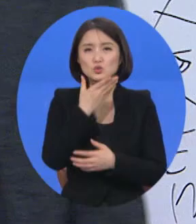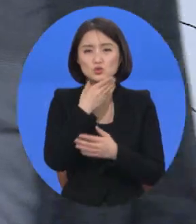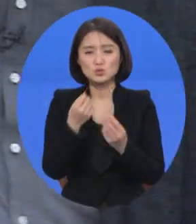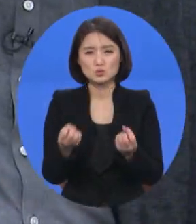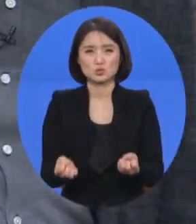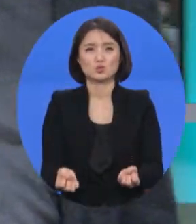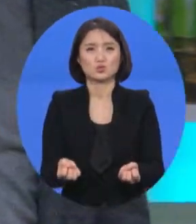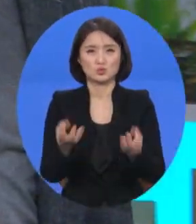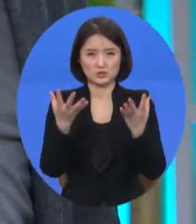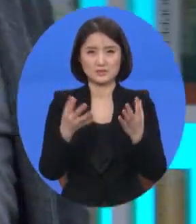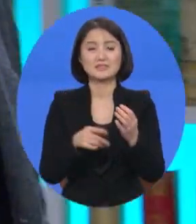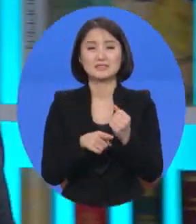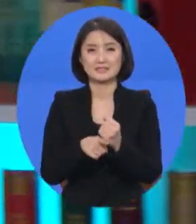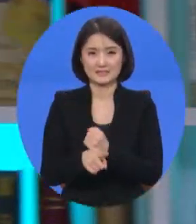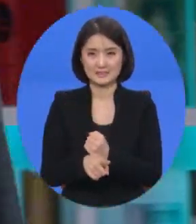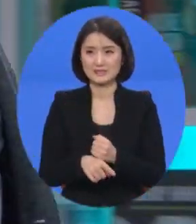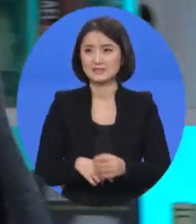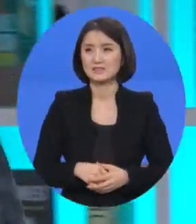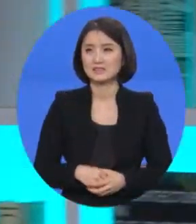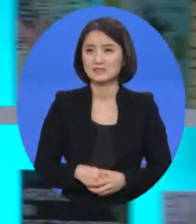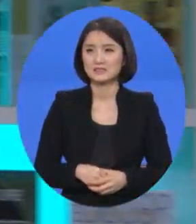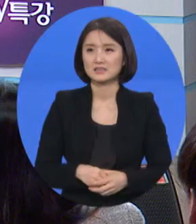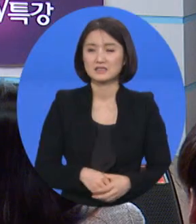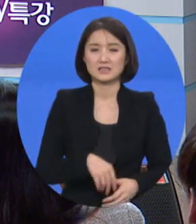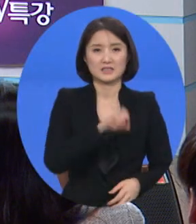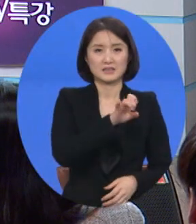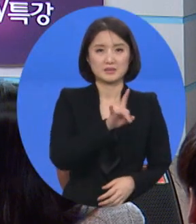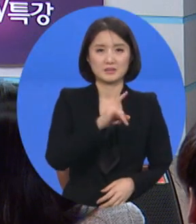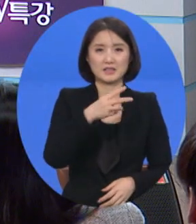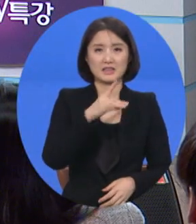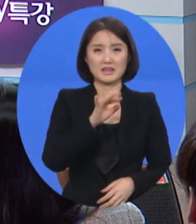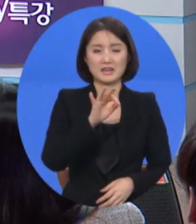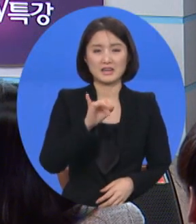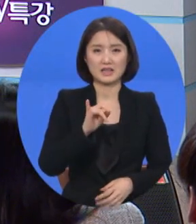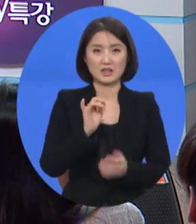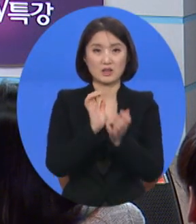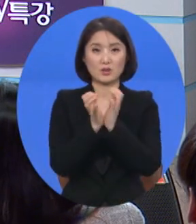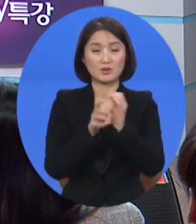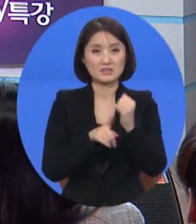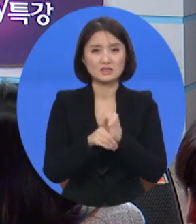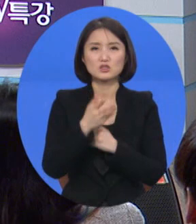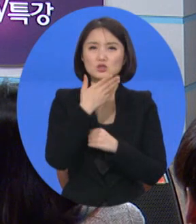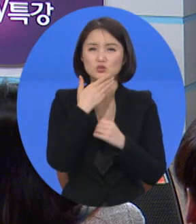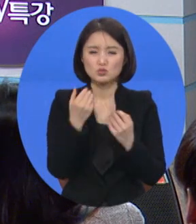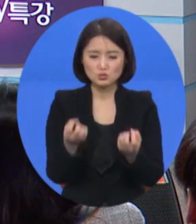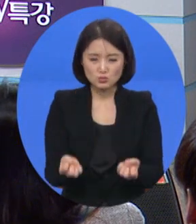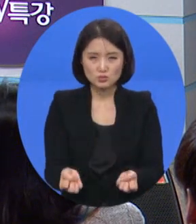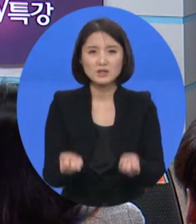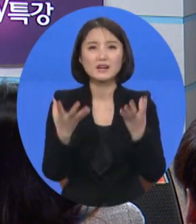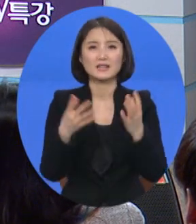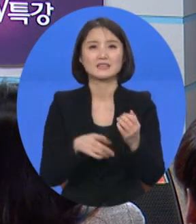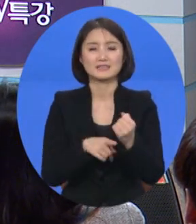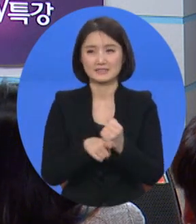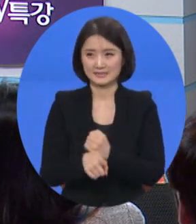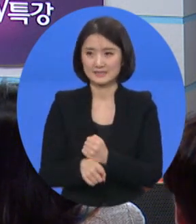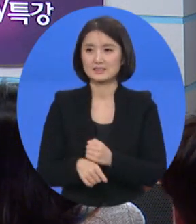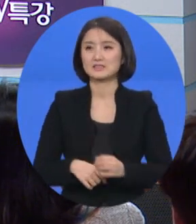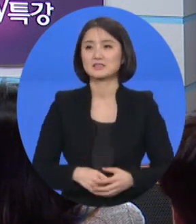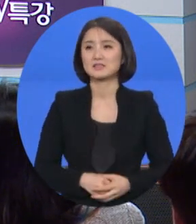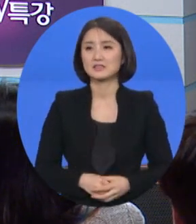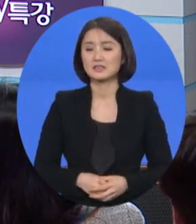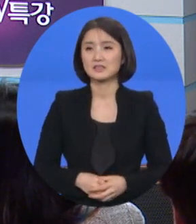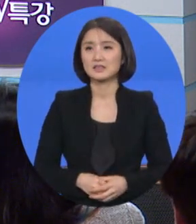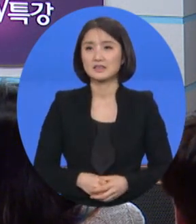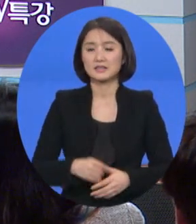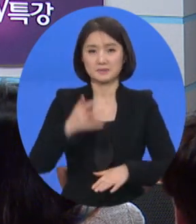축제 아바타를 맞습니다 발음이 그래서 페리 꽃을 그리게 되면 축하한다 이런 의미가 된겁니다 마지막으로 남은 꽃 하나가